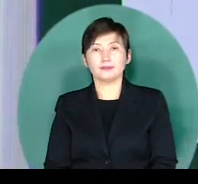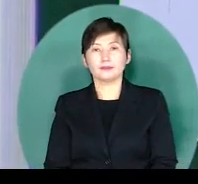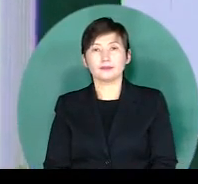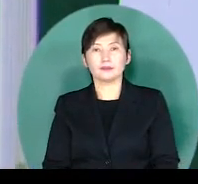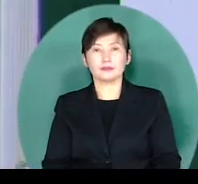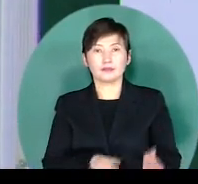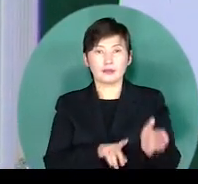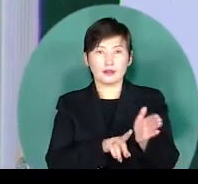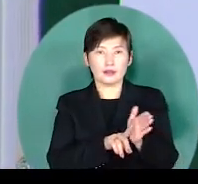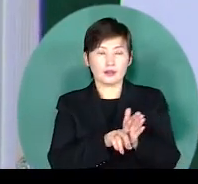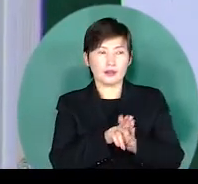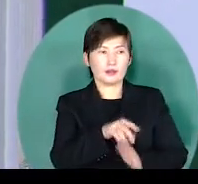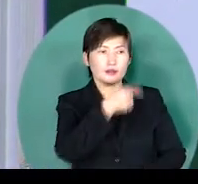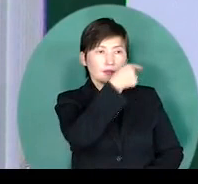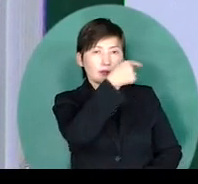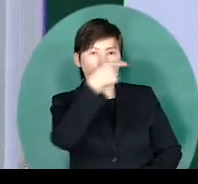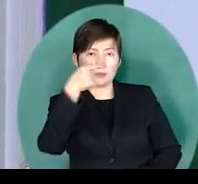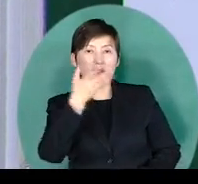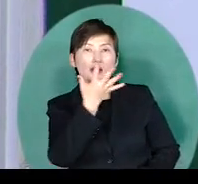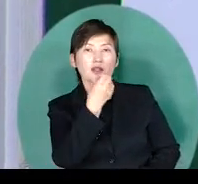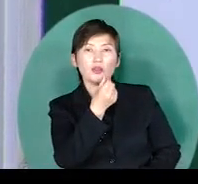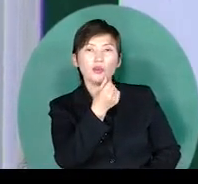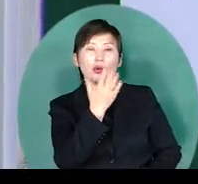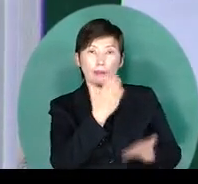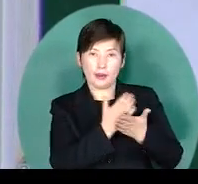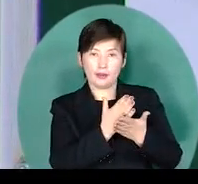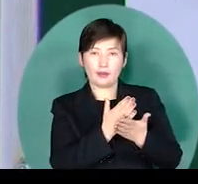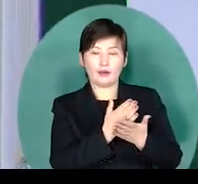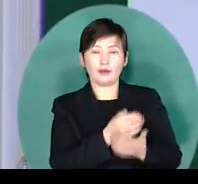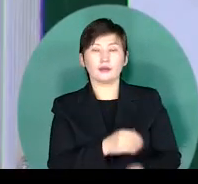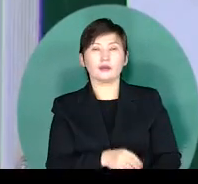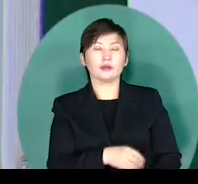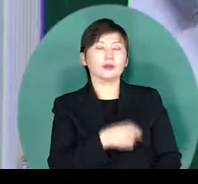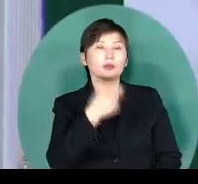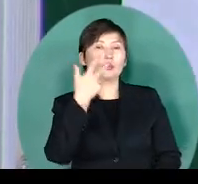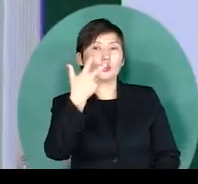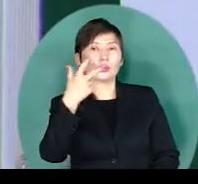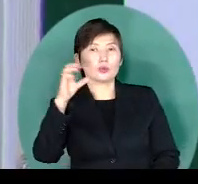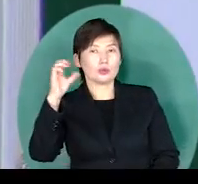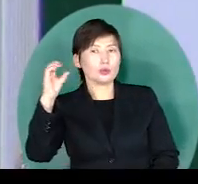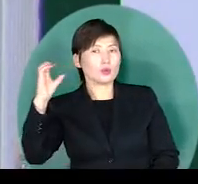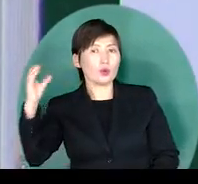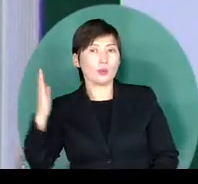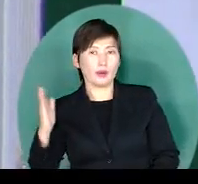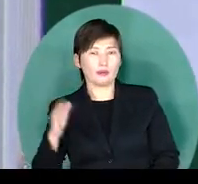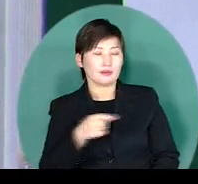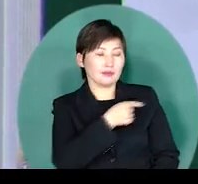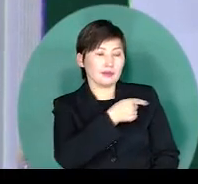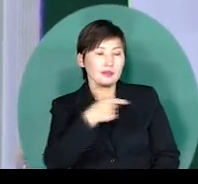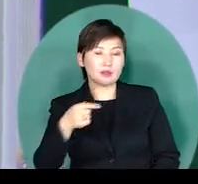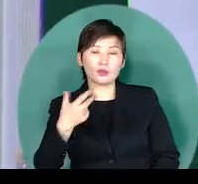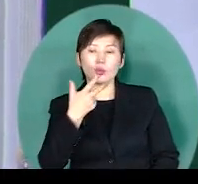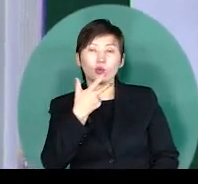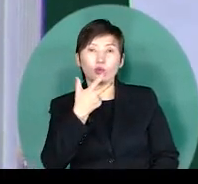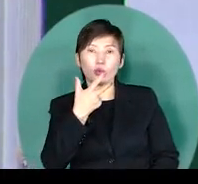За, эхний мөрөнд хэдэн зуут байна? 3 шиг зуут байгаа учраас 300 гэж байгаа. Тэгвэл 2 игнэнд 300 байрсан байна,